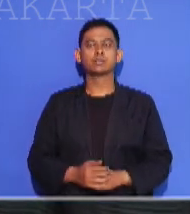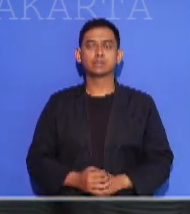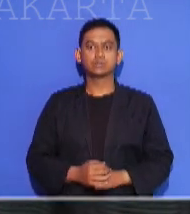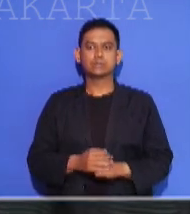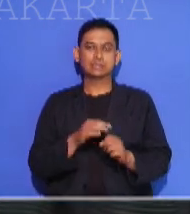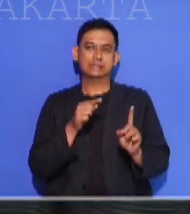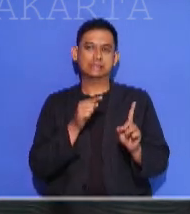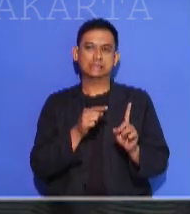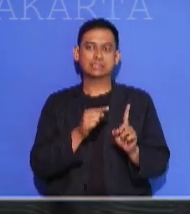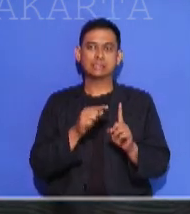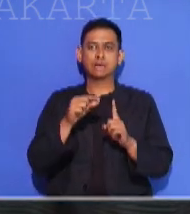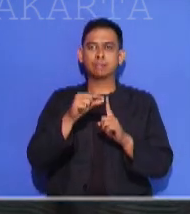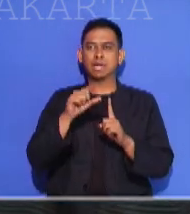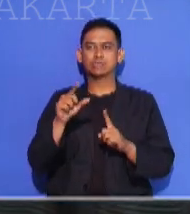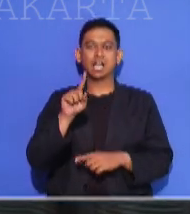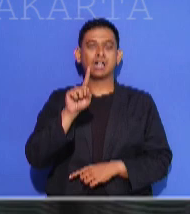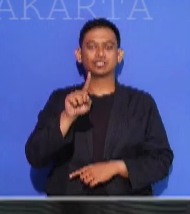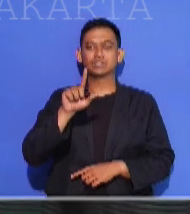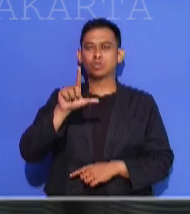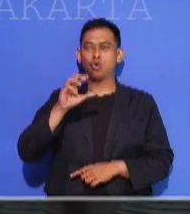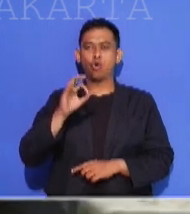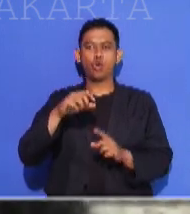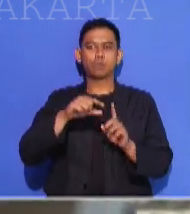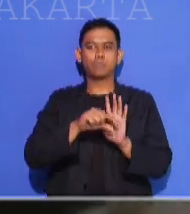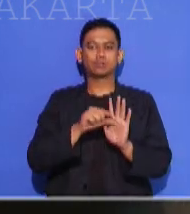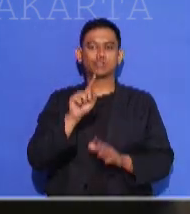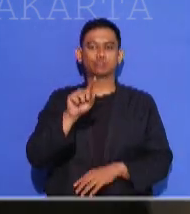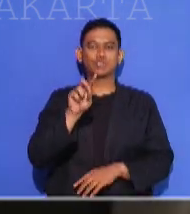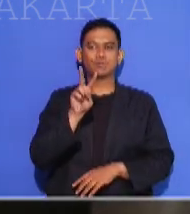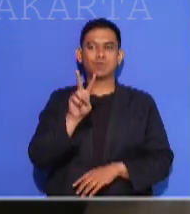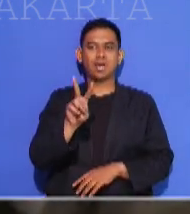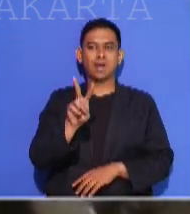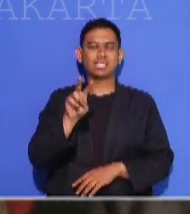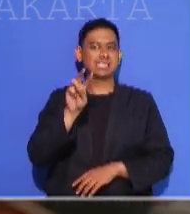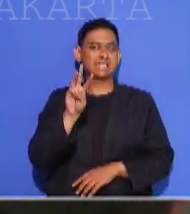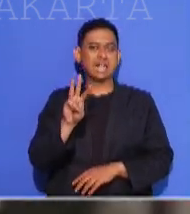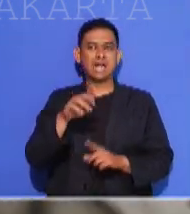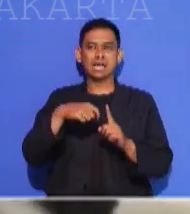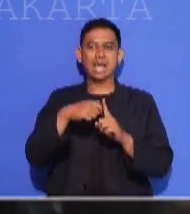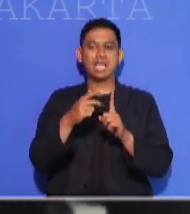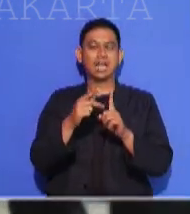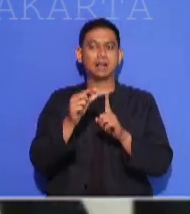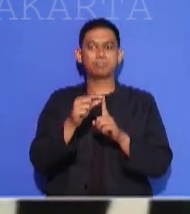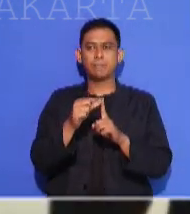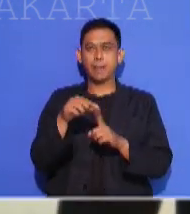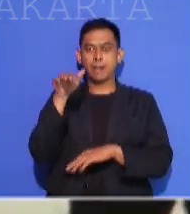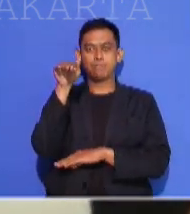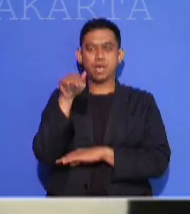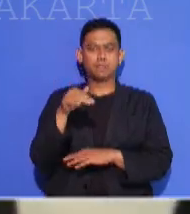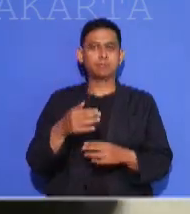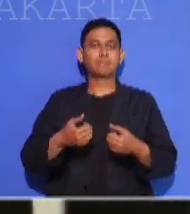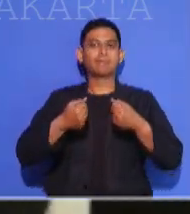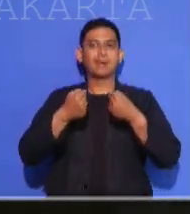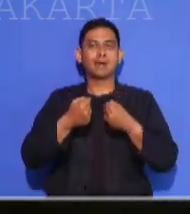yang dimaksud dalam pasal 170 ayat 1, 2, dan 3 KUHP, para pelaku diancam dengan pidana penjara paling